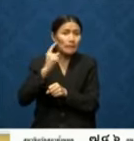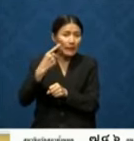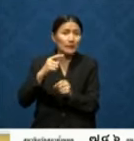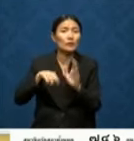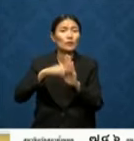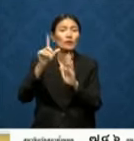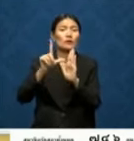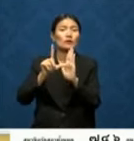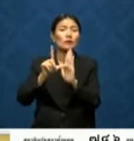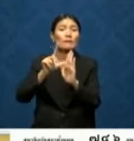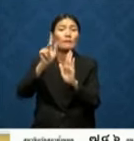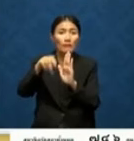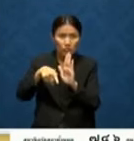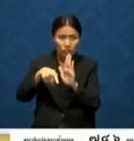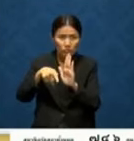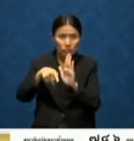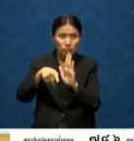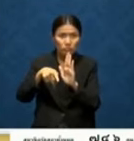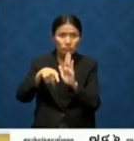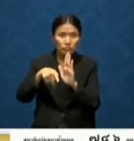ลโคมแสนดวง